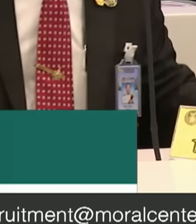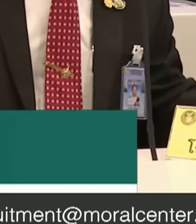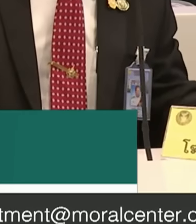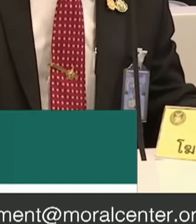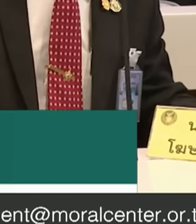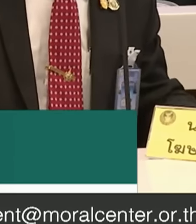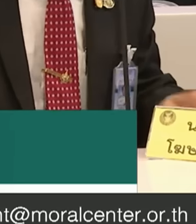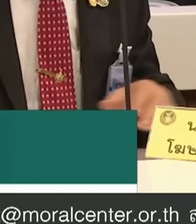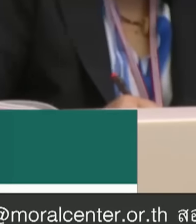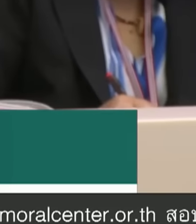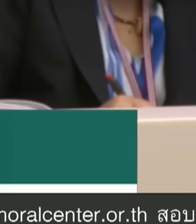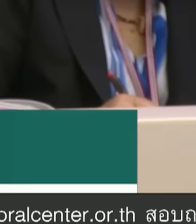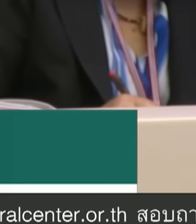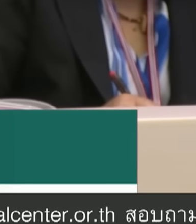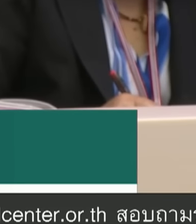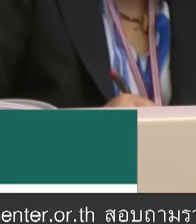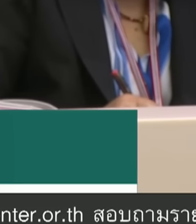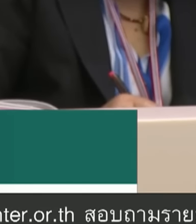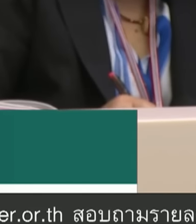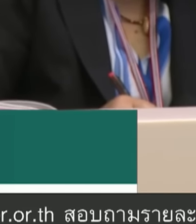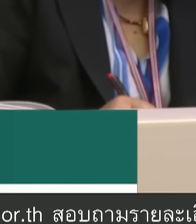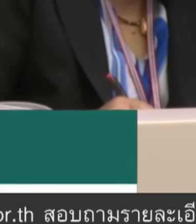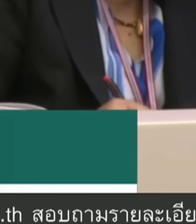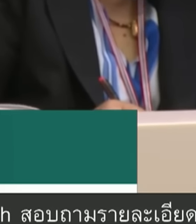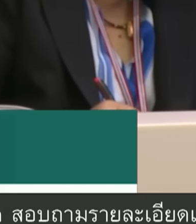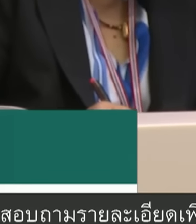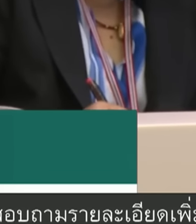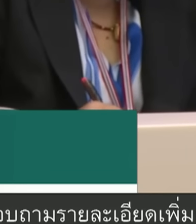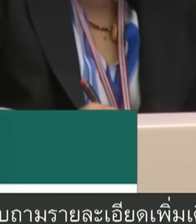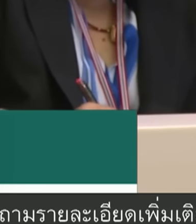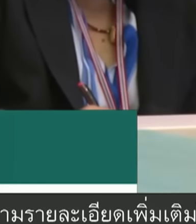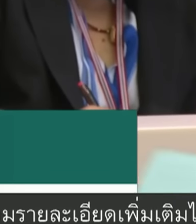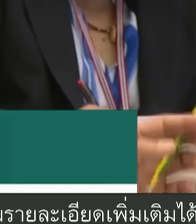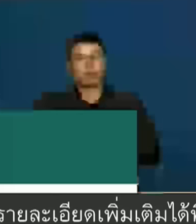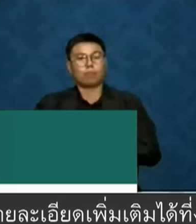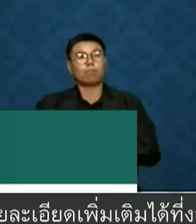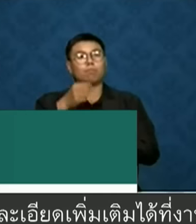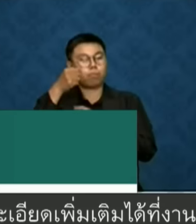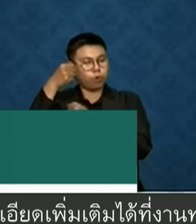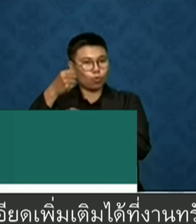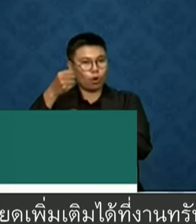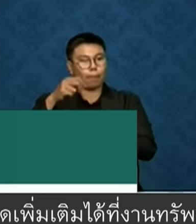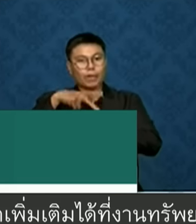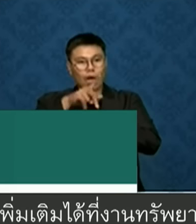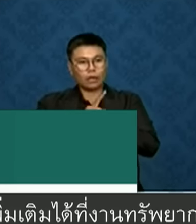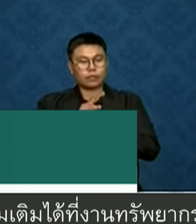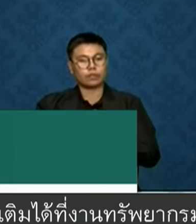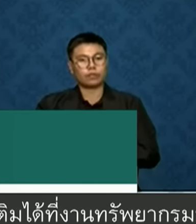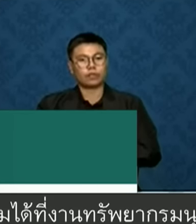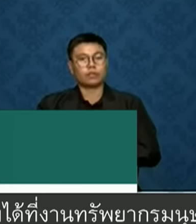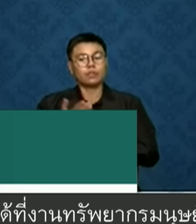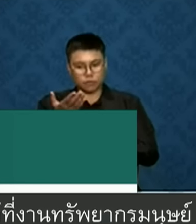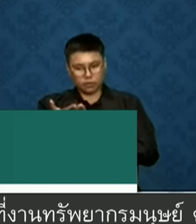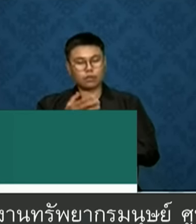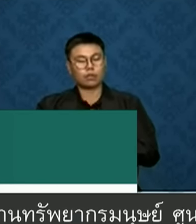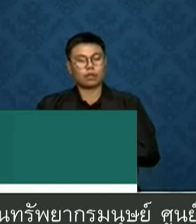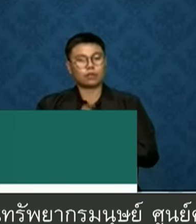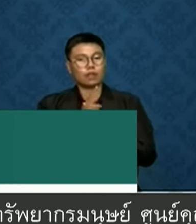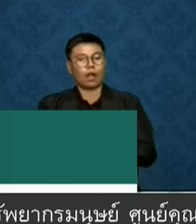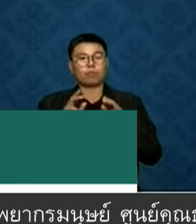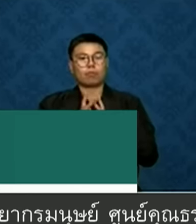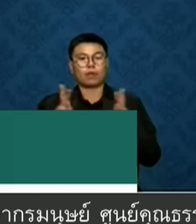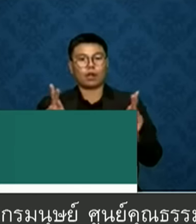ราชบัญญัตินิรโทษกรรมแล้วก็เป็นผู้นำเสนอรายงานนี้ต่อที่ประชุมสภากฎหมายนี้จะเดินหน้ายังไงผู้ซื่อข่าวก็